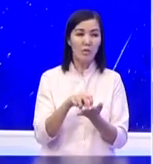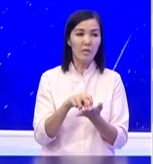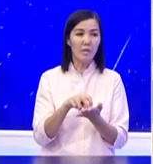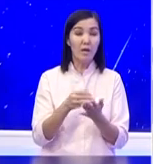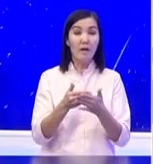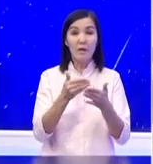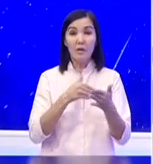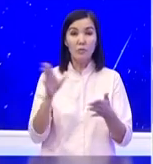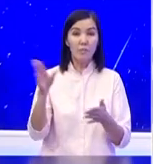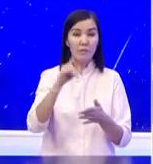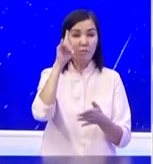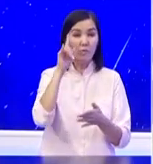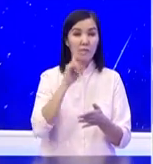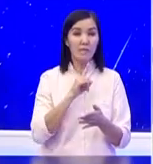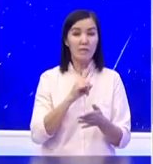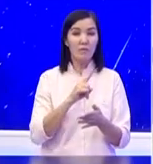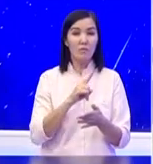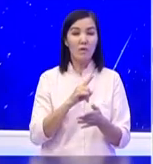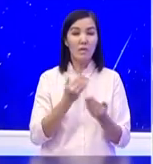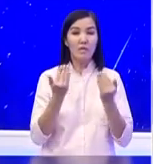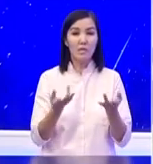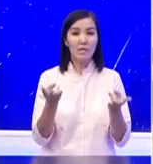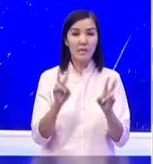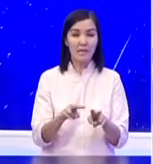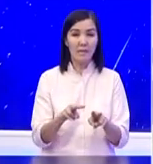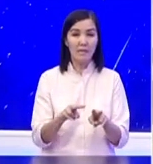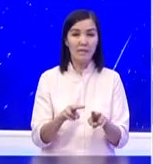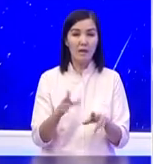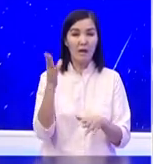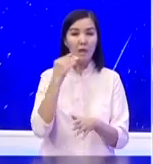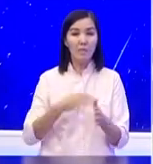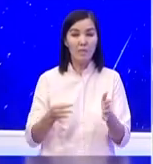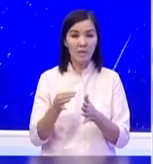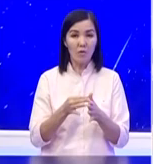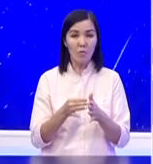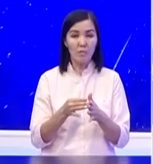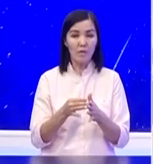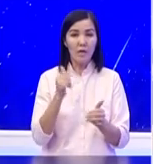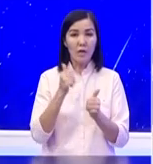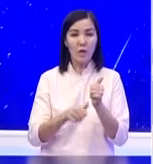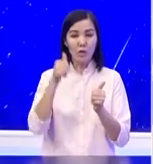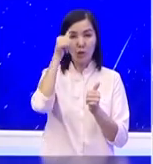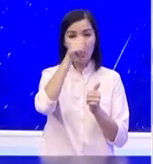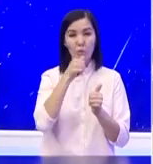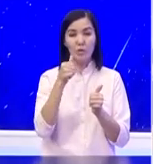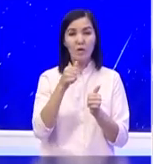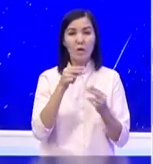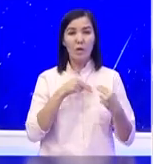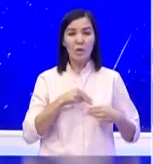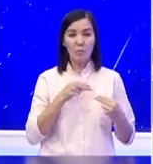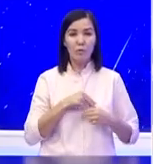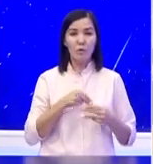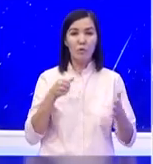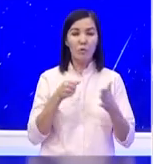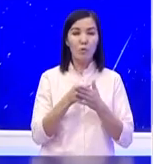занимались раньше по всему Казахстану. Сейчас в основном у нас осталось основной объем – это Алматинская область. Каждый год у нас здесь работает до